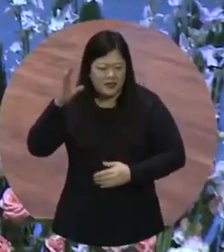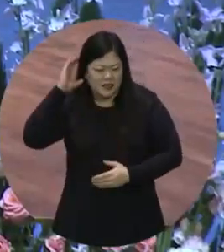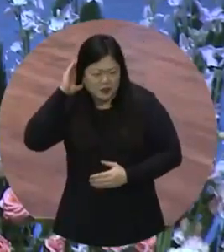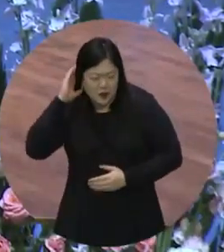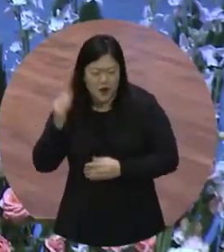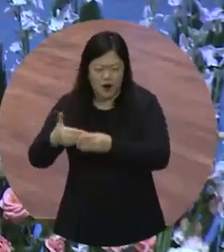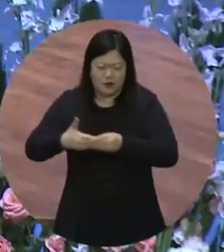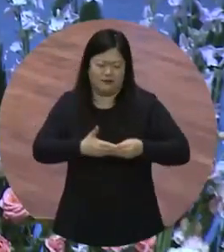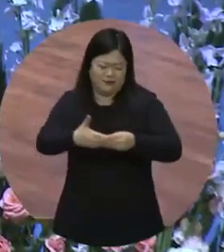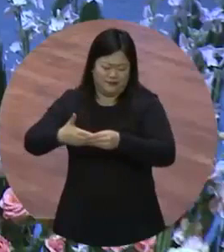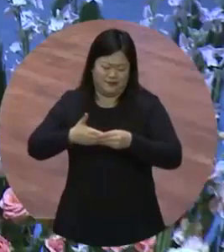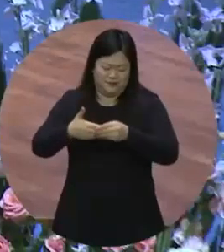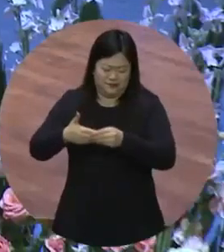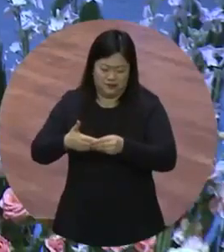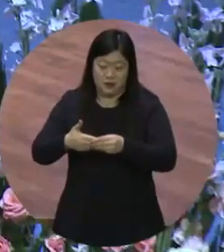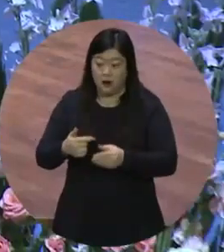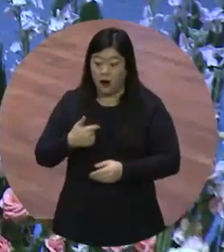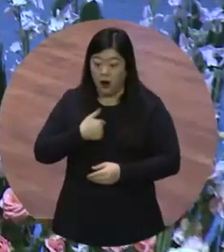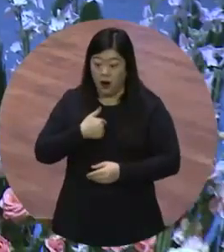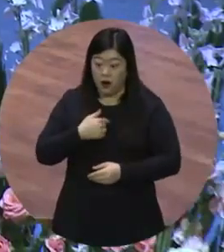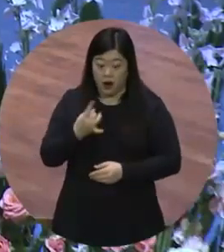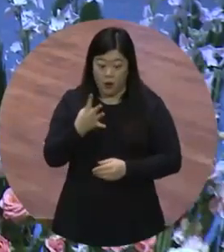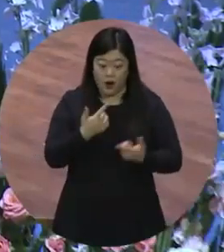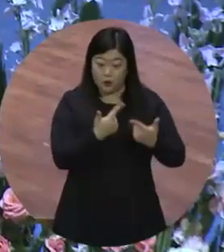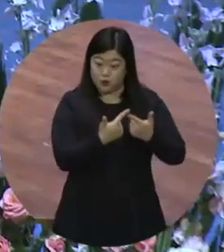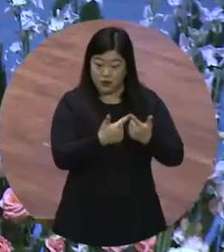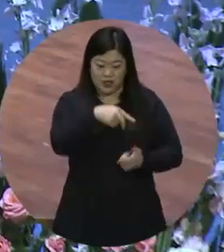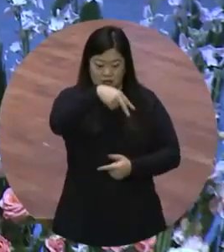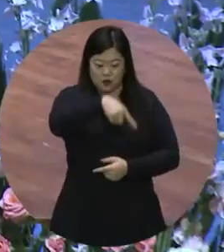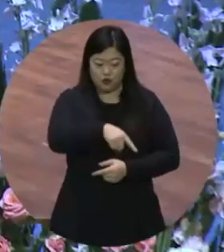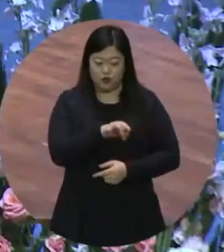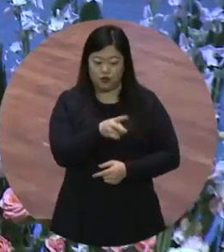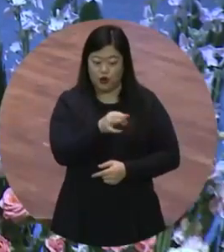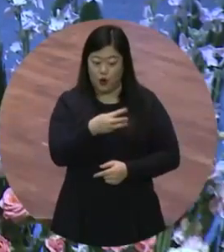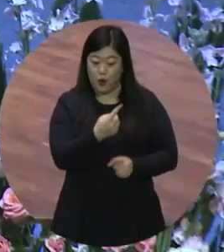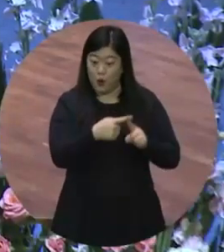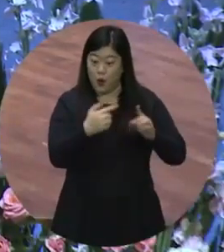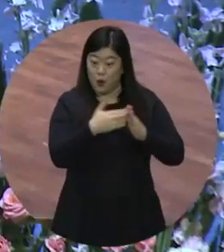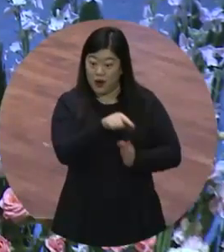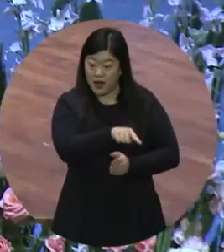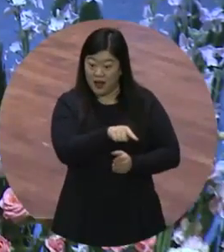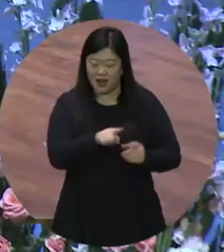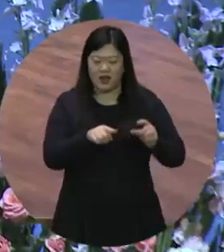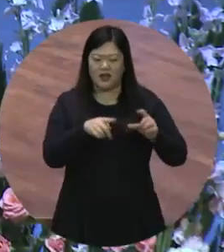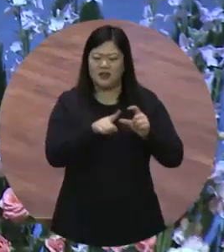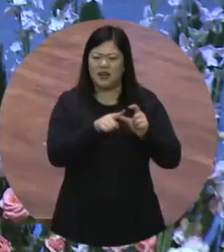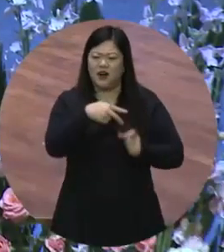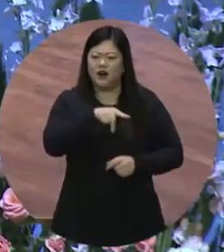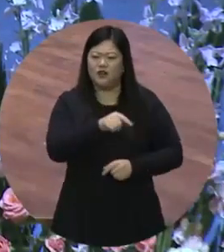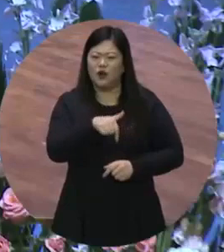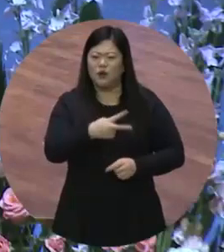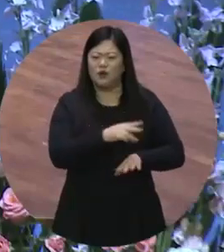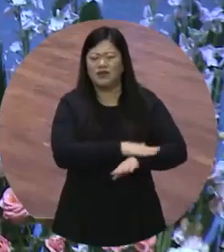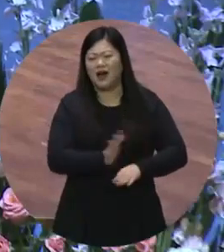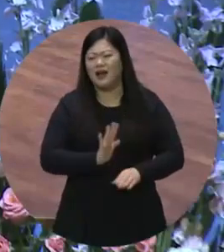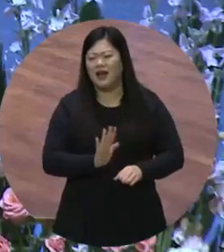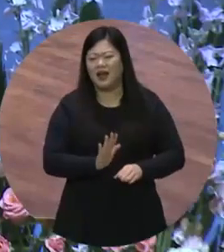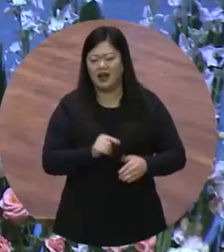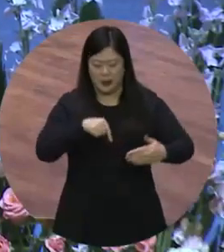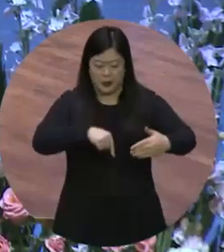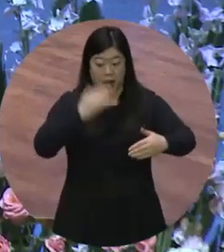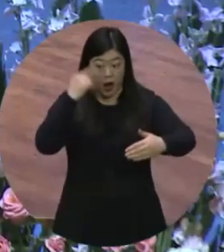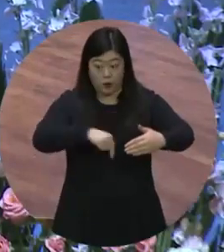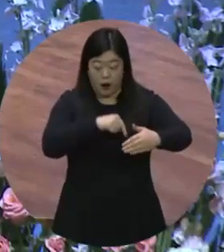전혀 선교 선자도 없는 수용로 교회에 이제 선교부를 붙이는 이 일에 제가 쓰임을